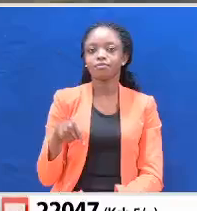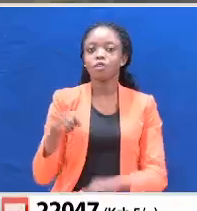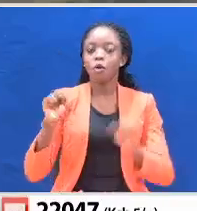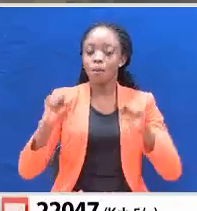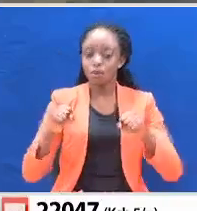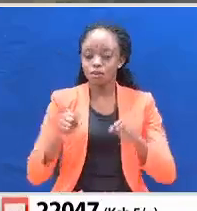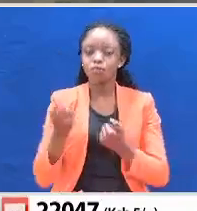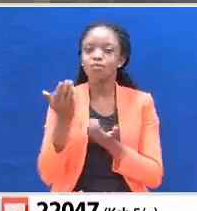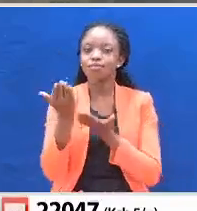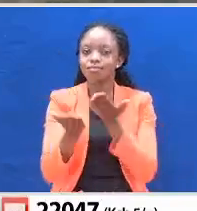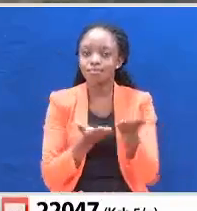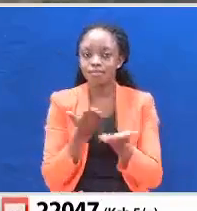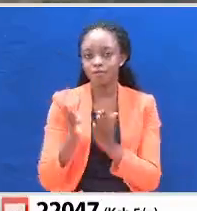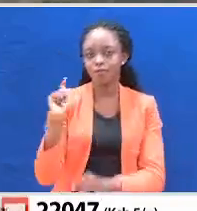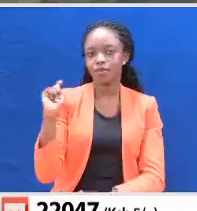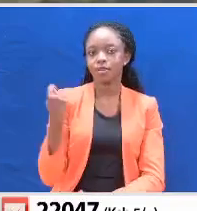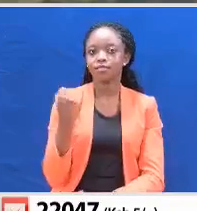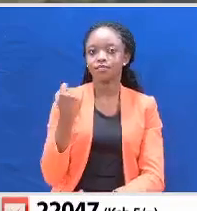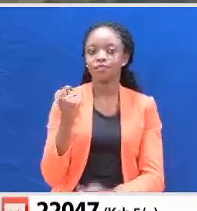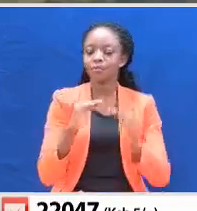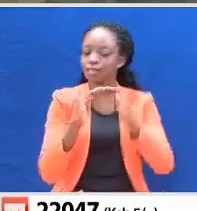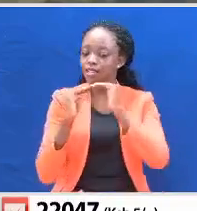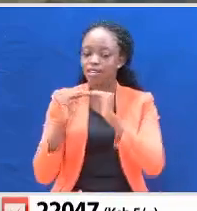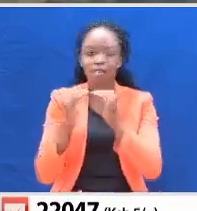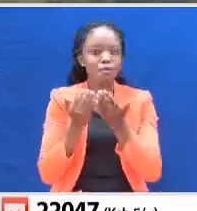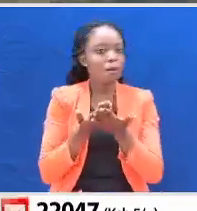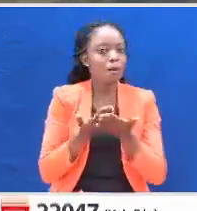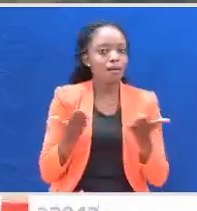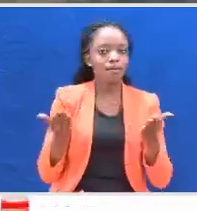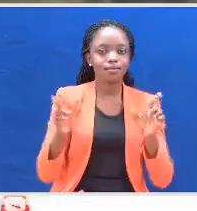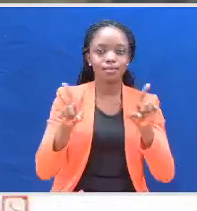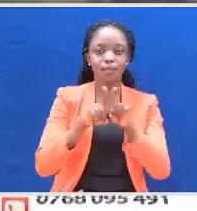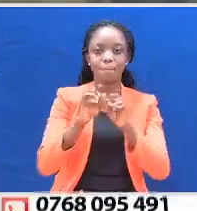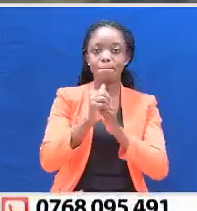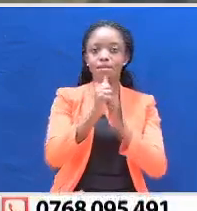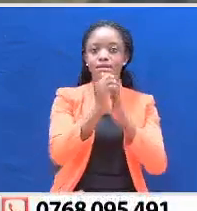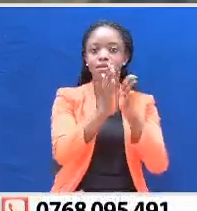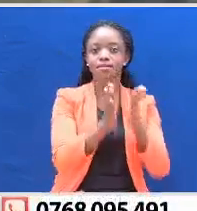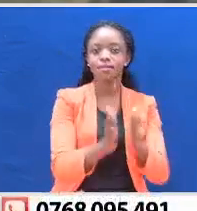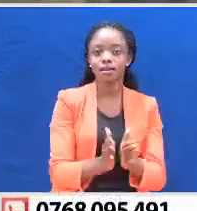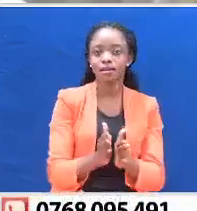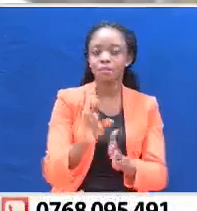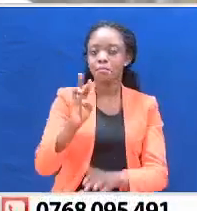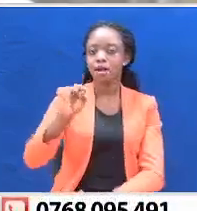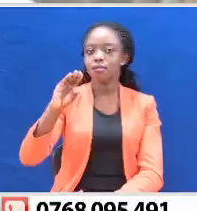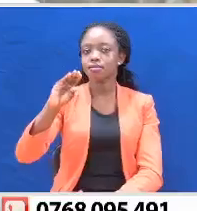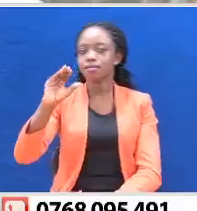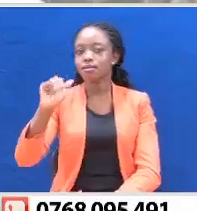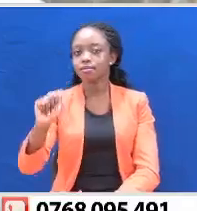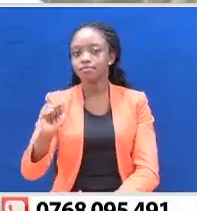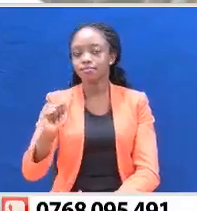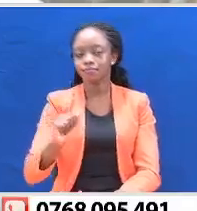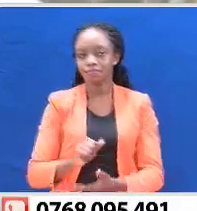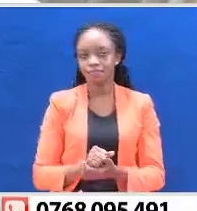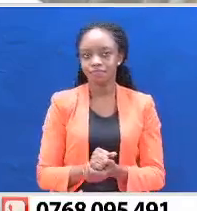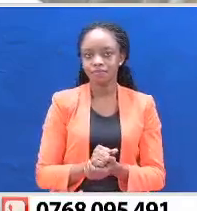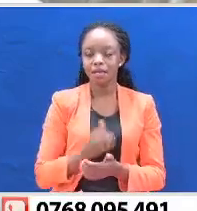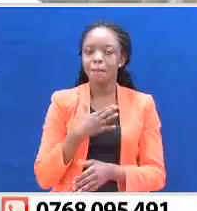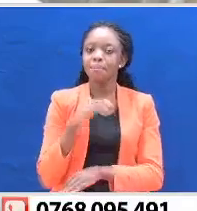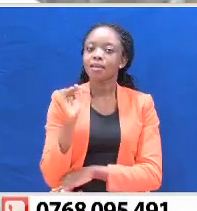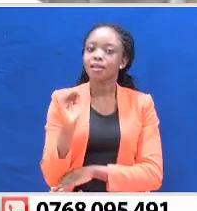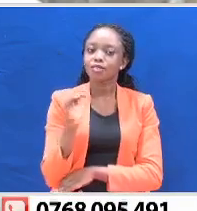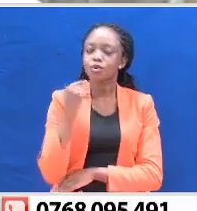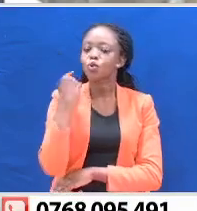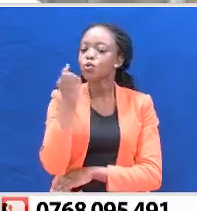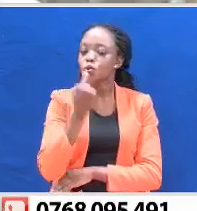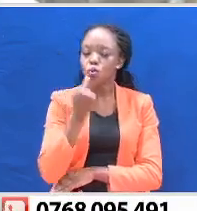ataweza kutumikia Kenya kwa kiwango chochote kama kiongozi awe MCA. Nauliza ni